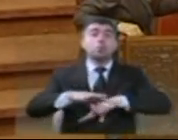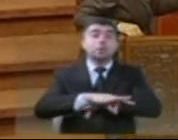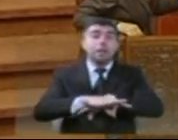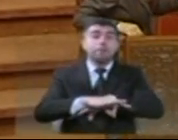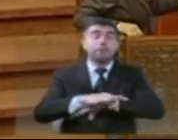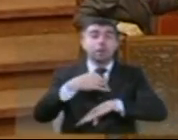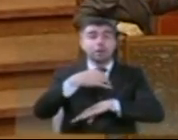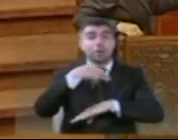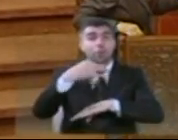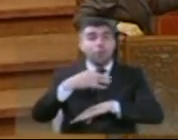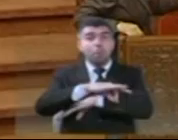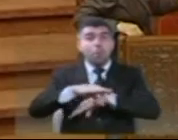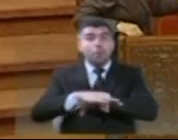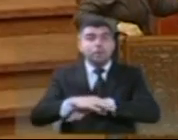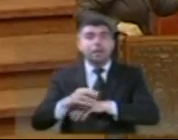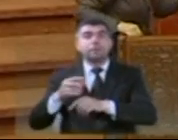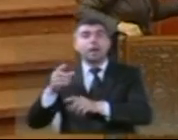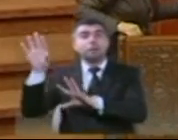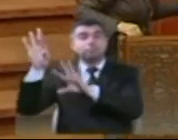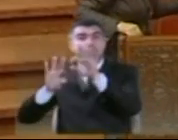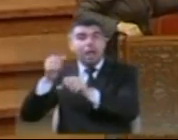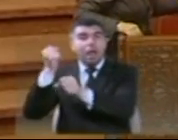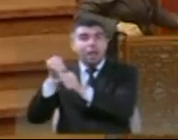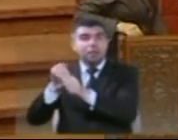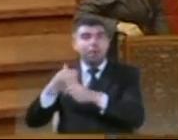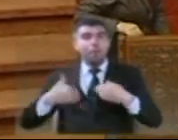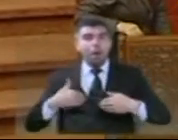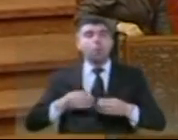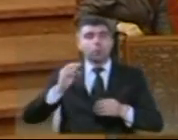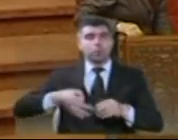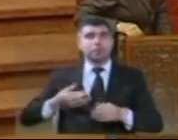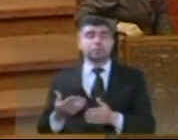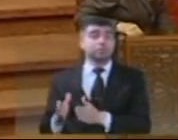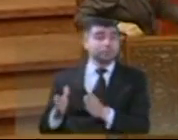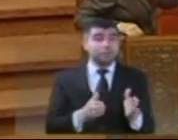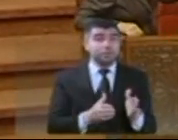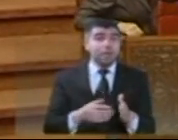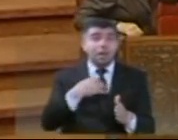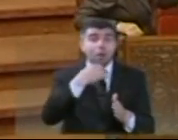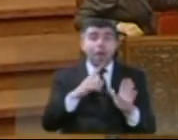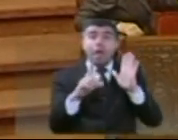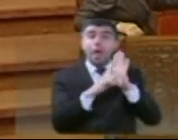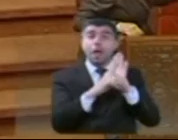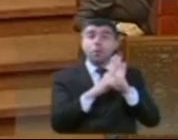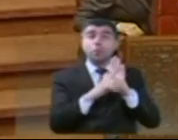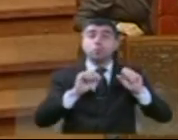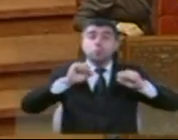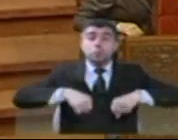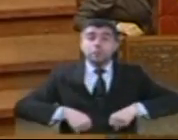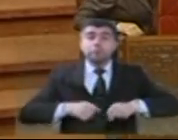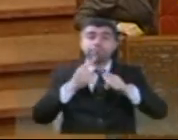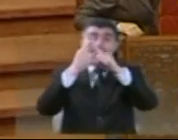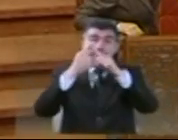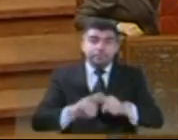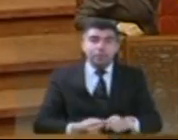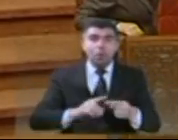وماشي في الجانب المتعلق بالتمكين الاقتصادي. الجانب اللي تكلمنا عليه مرتبط بقانون المالية اللي ما صادقتو على هذه